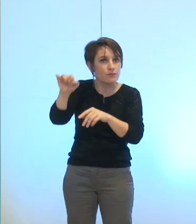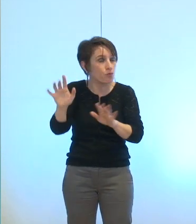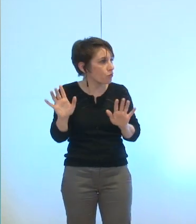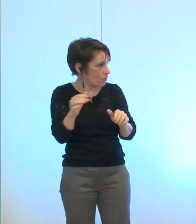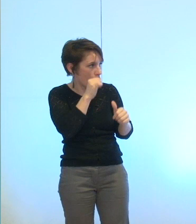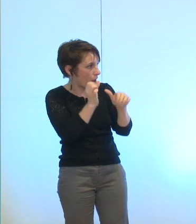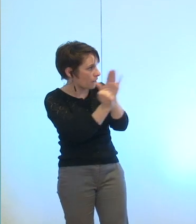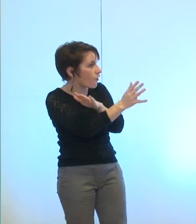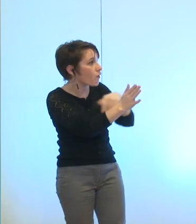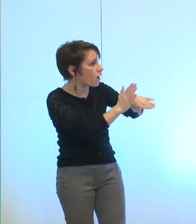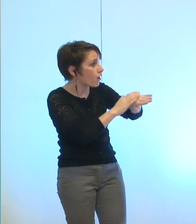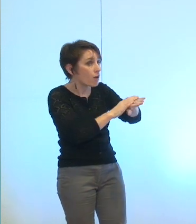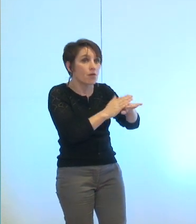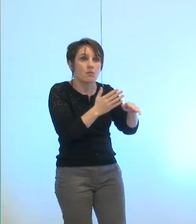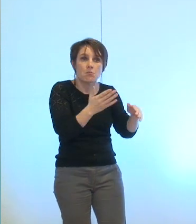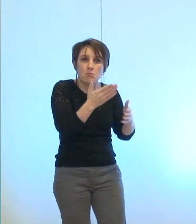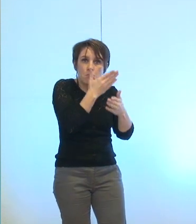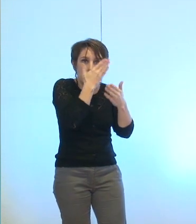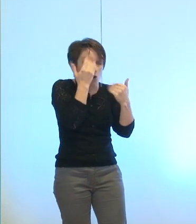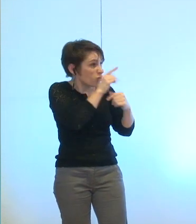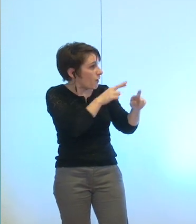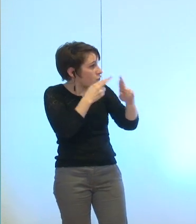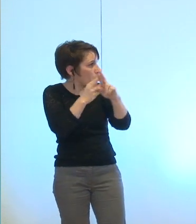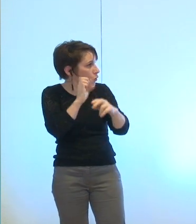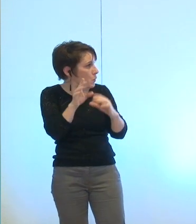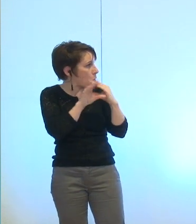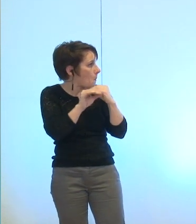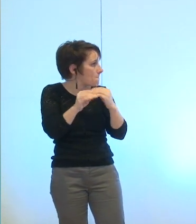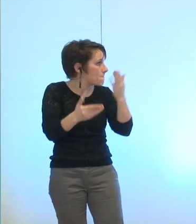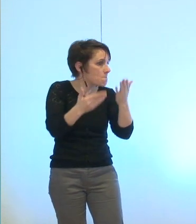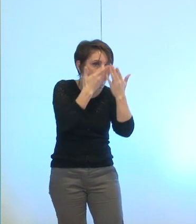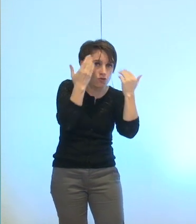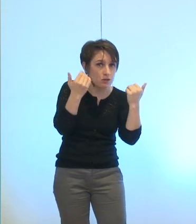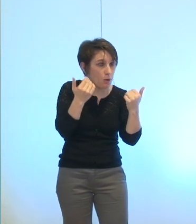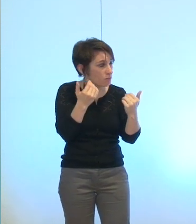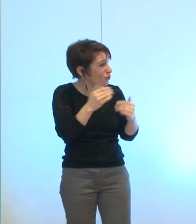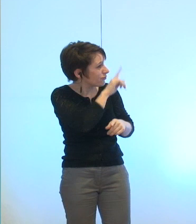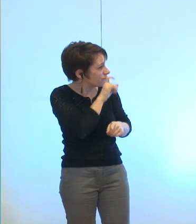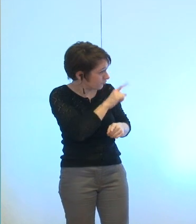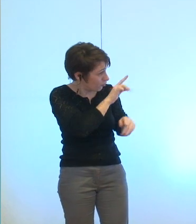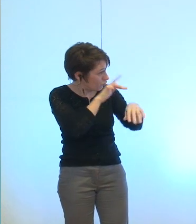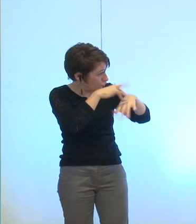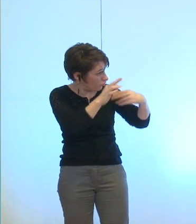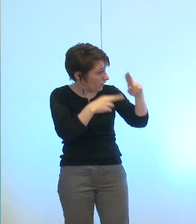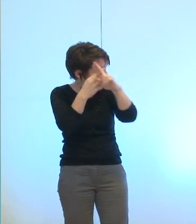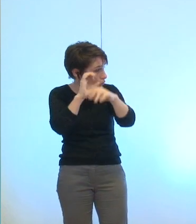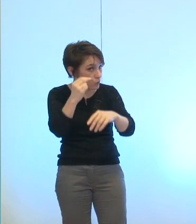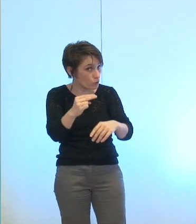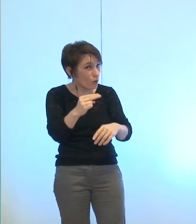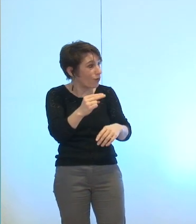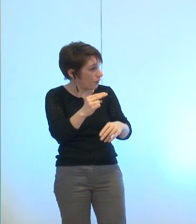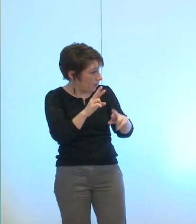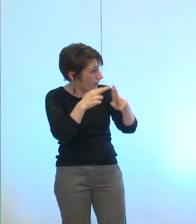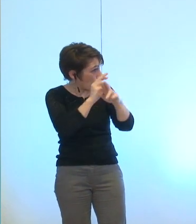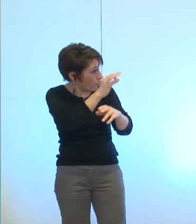cette d'ment de réponse donc je voulais savoir si vous leur aviez répondu et si oui s'il vous